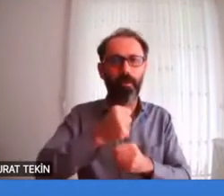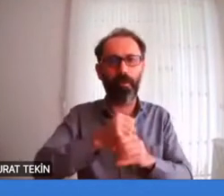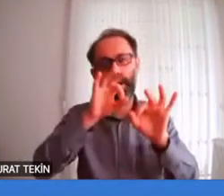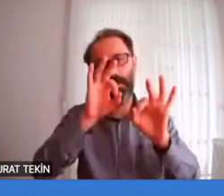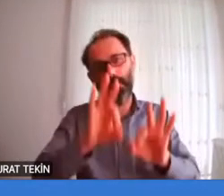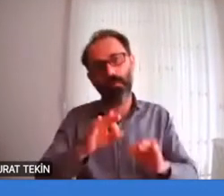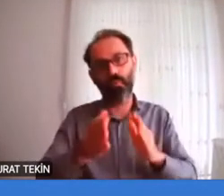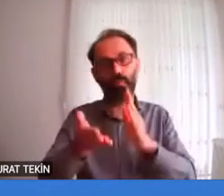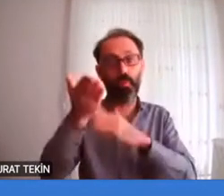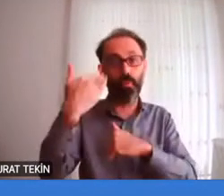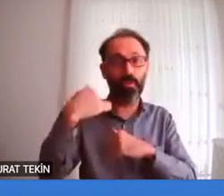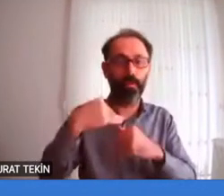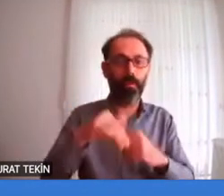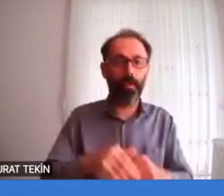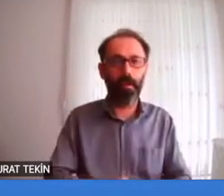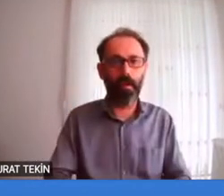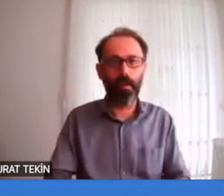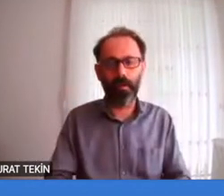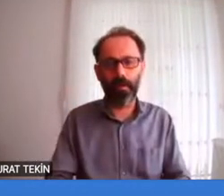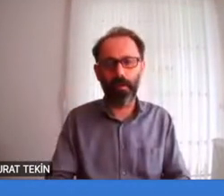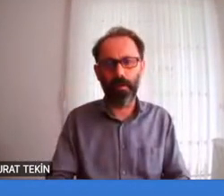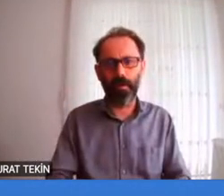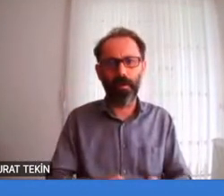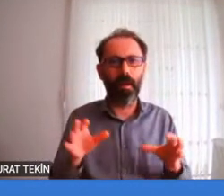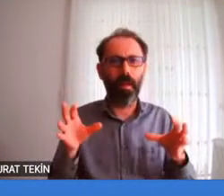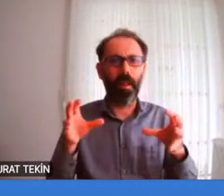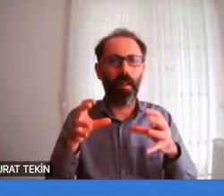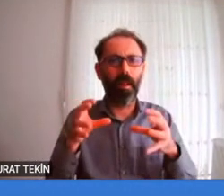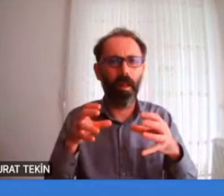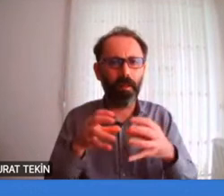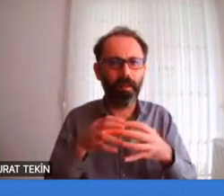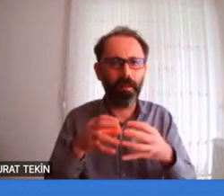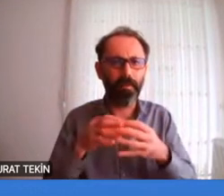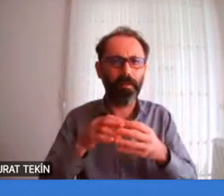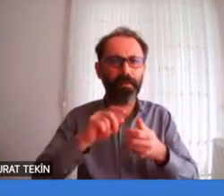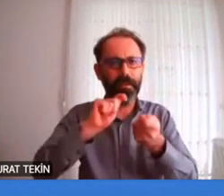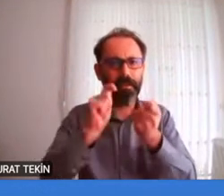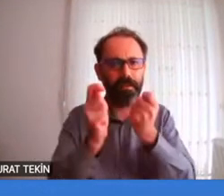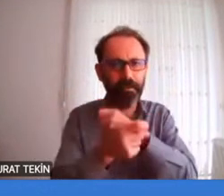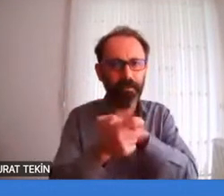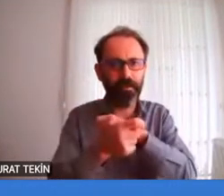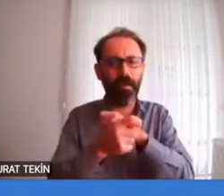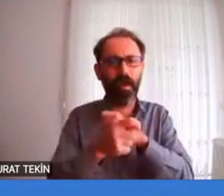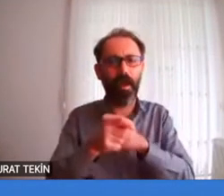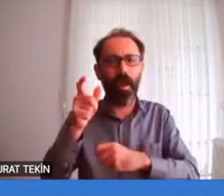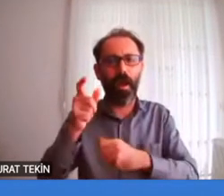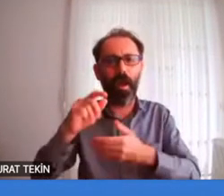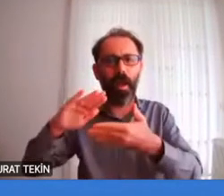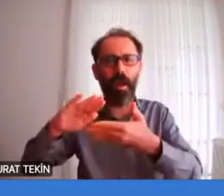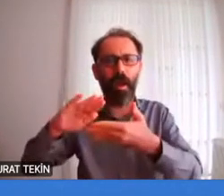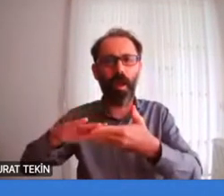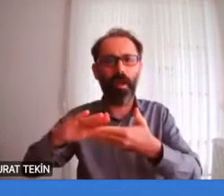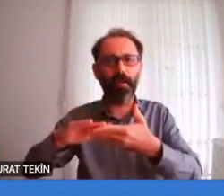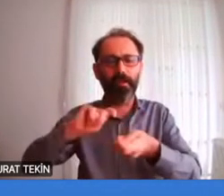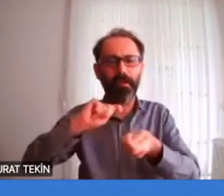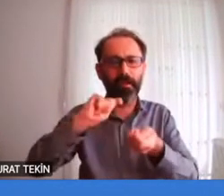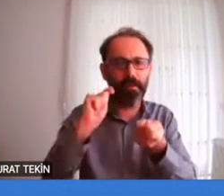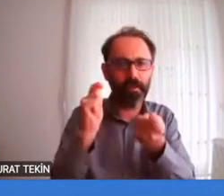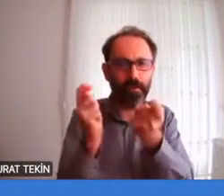önce oynadığımız oyun şeklimizi değiştirdik, ekibimizi değiştirdik, her şeyimizi değiştirdik. İşte 8 ay bu